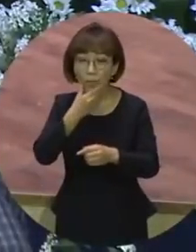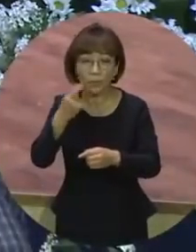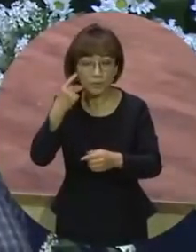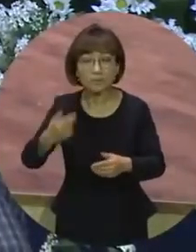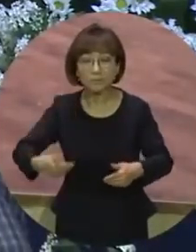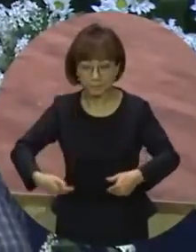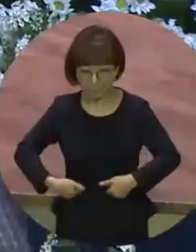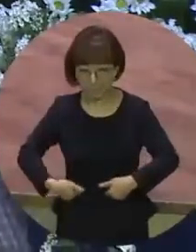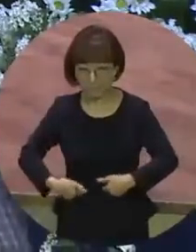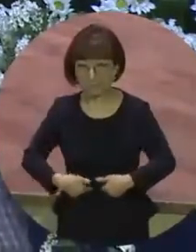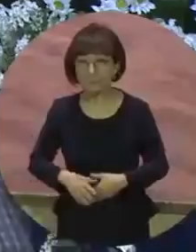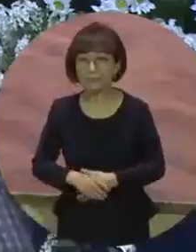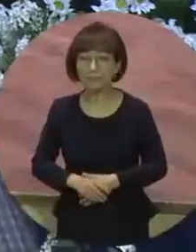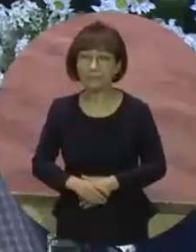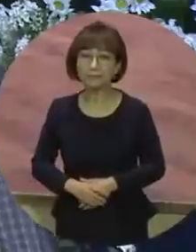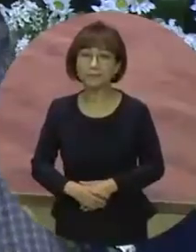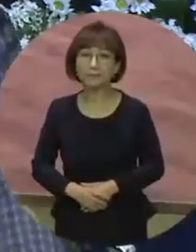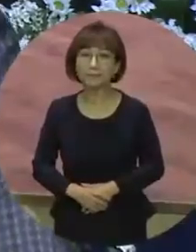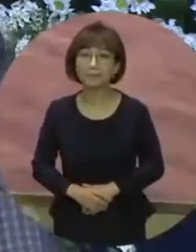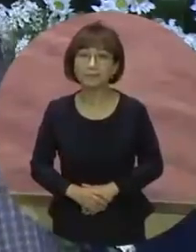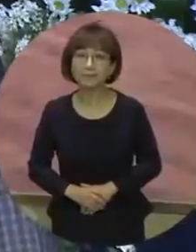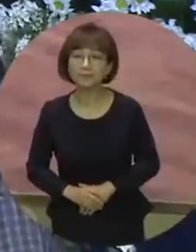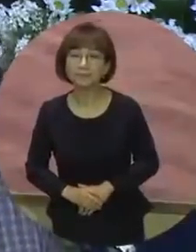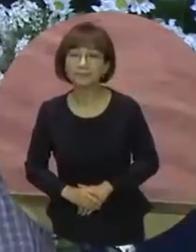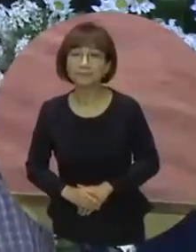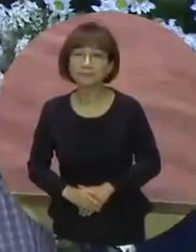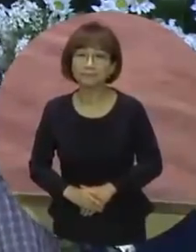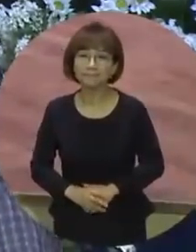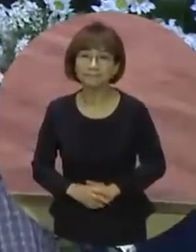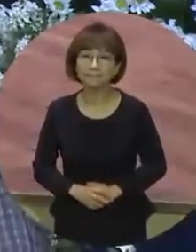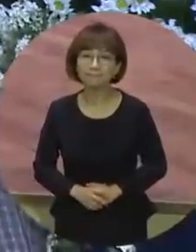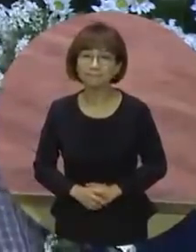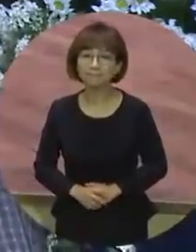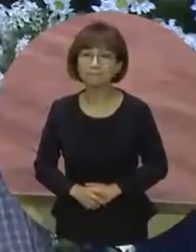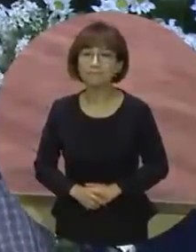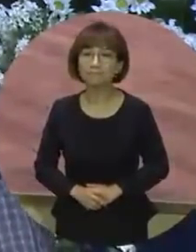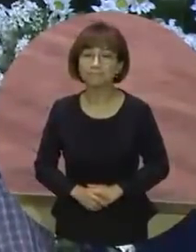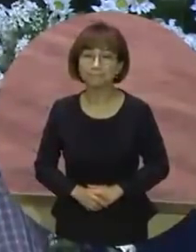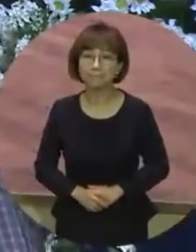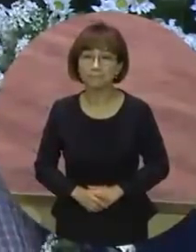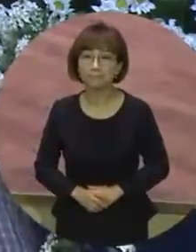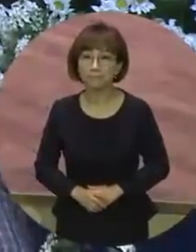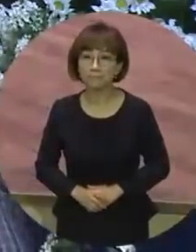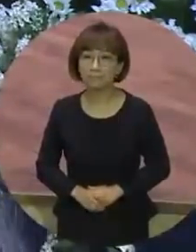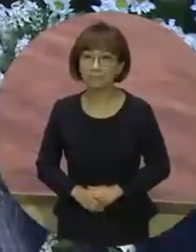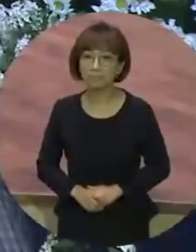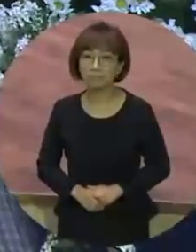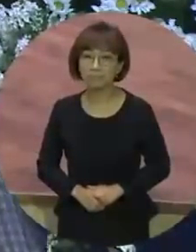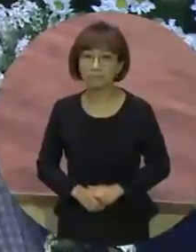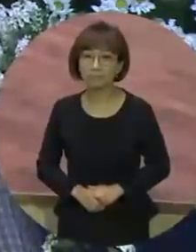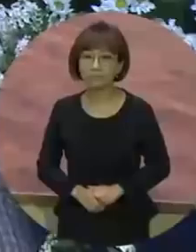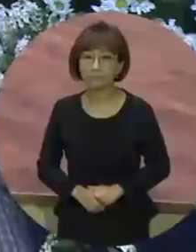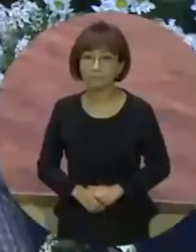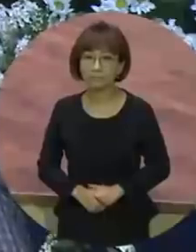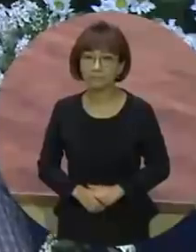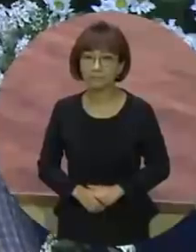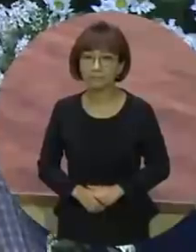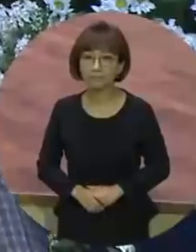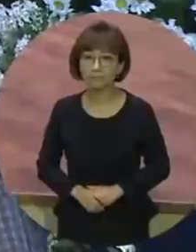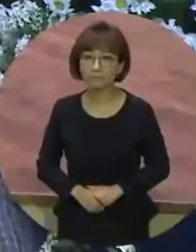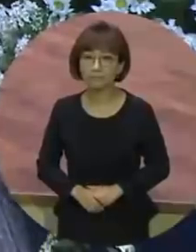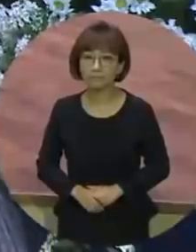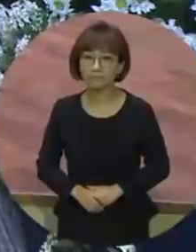나가는 그것을 보여주잖아요. 가라 해놓고 그걸 막 정복하려 막 들어가잖아요. 들어가서도 또